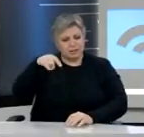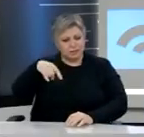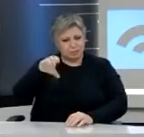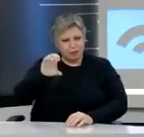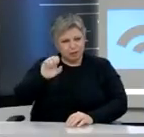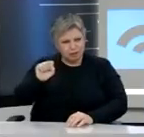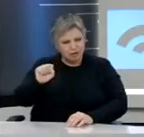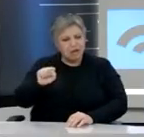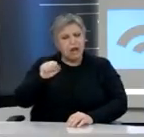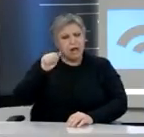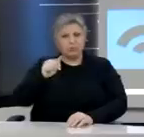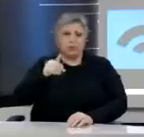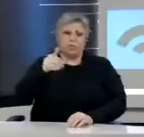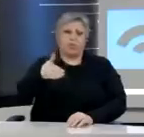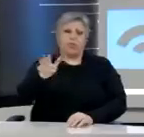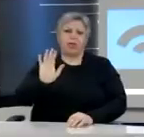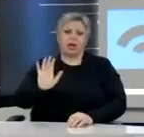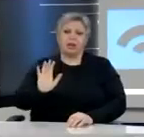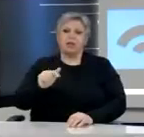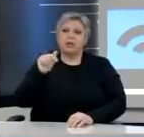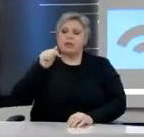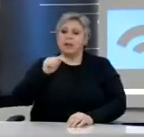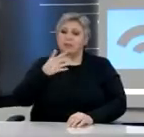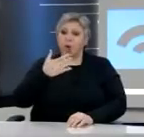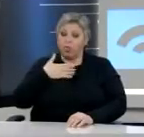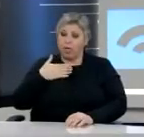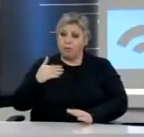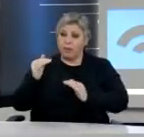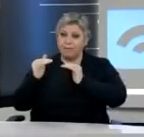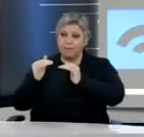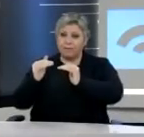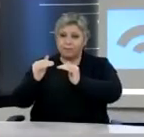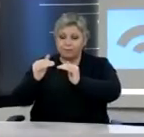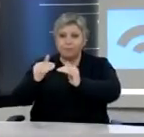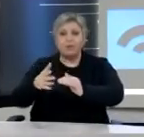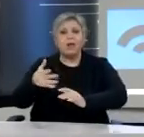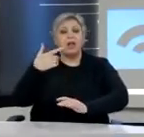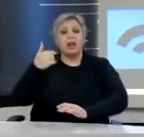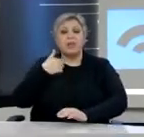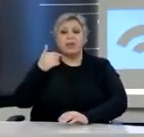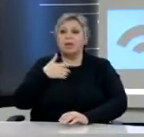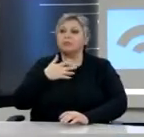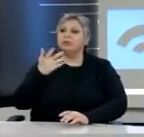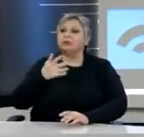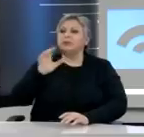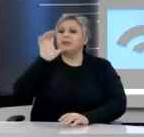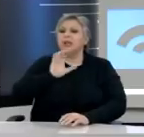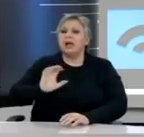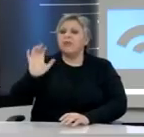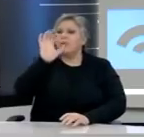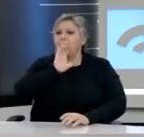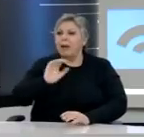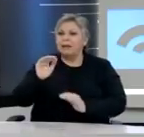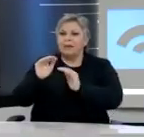αποτελεί και ψήφο εμπιστοσύνης στη σταθερότητα, στην αξιοπιστία την πολιτική, στην αξιοπιστία της χώρας στο ευρωπαϊκό και διεθνές